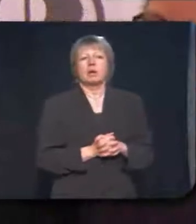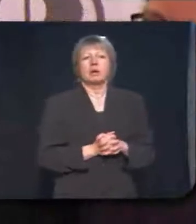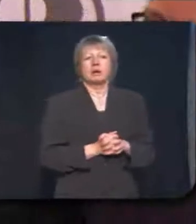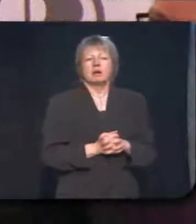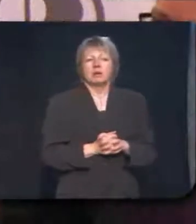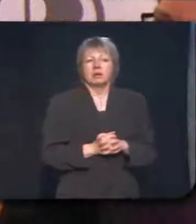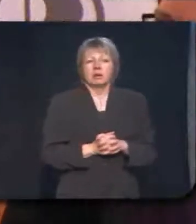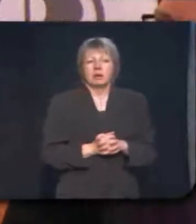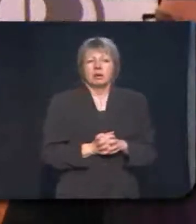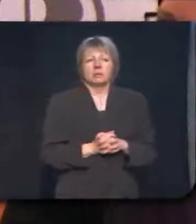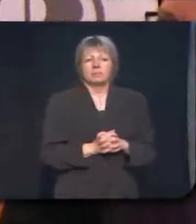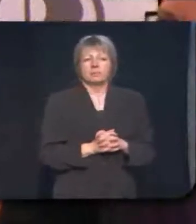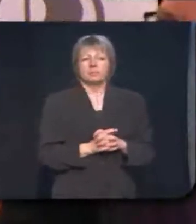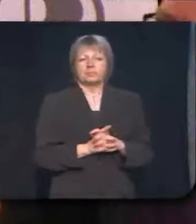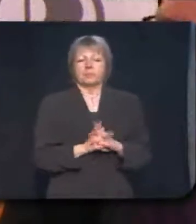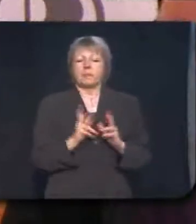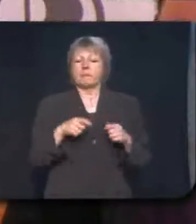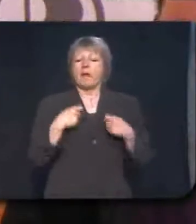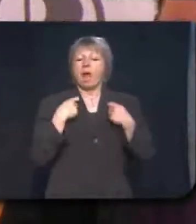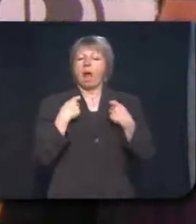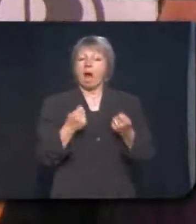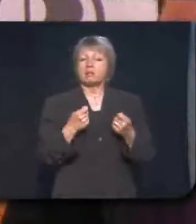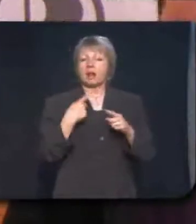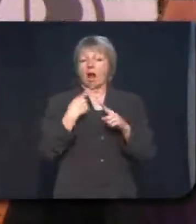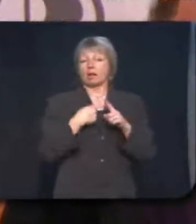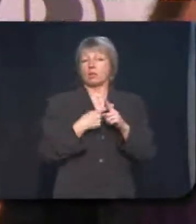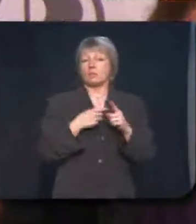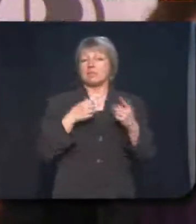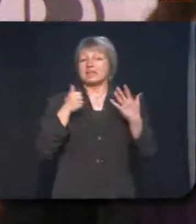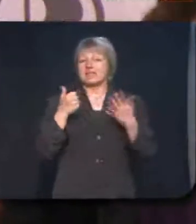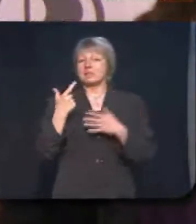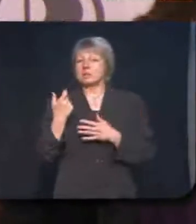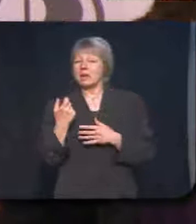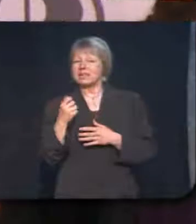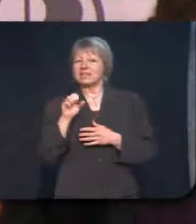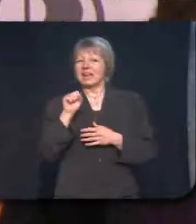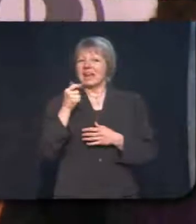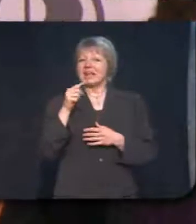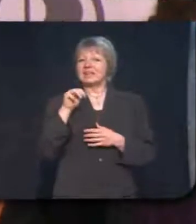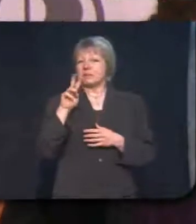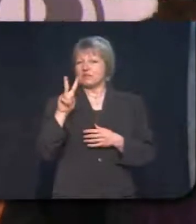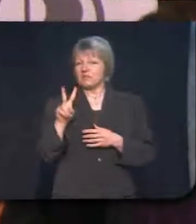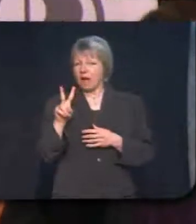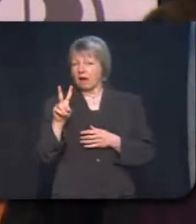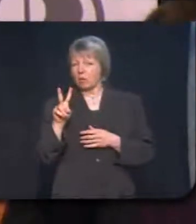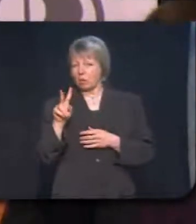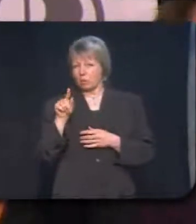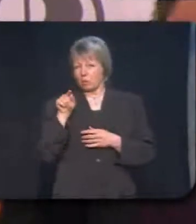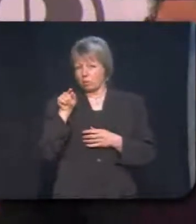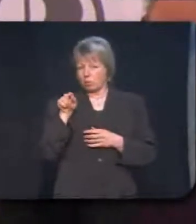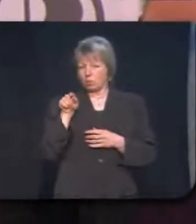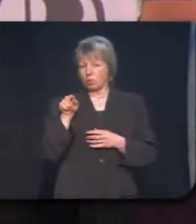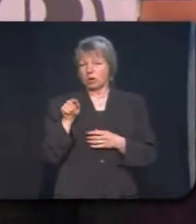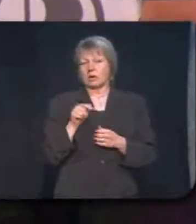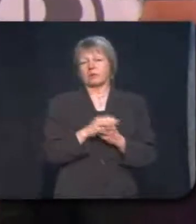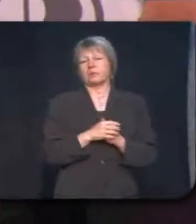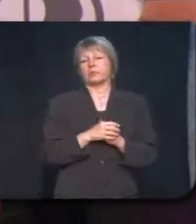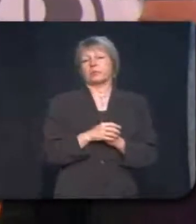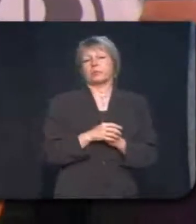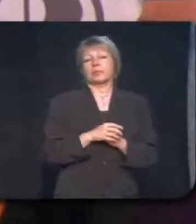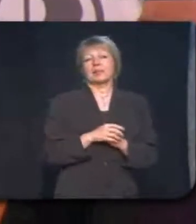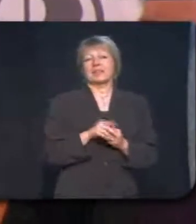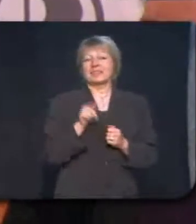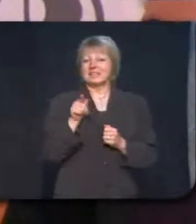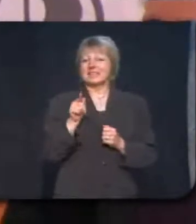von Antrag Nummer 26 die stmv diese Mitglieder oder diese Urnenabstimmung die dort